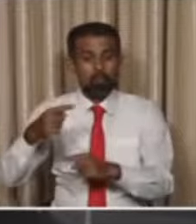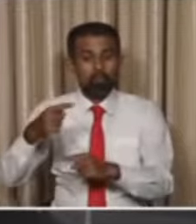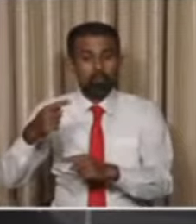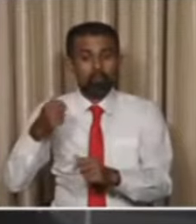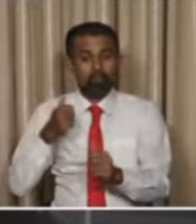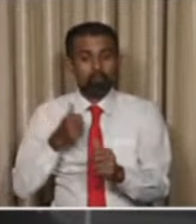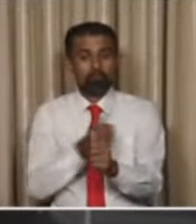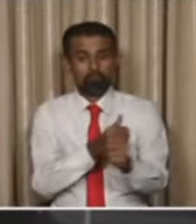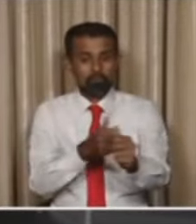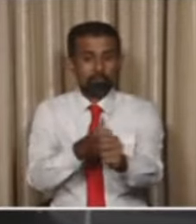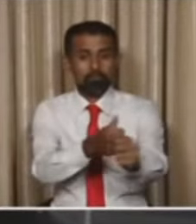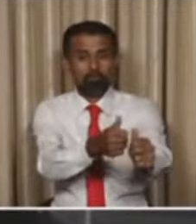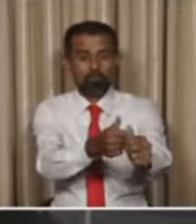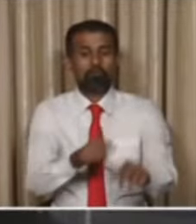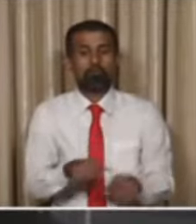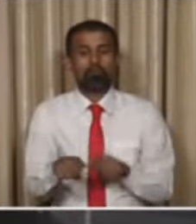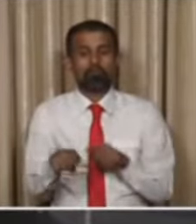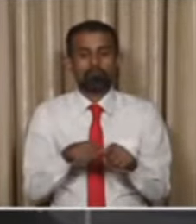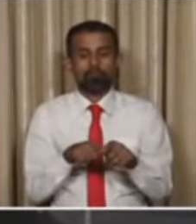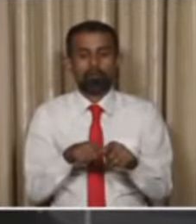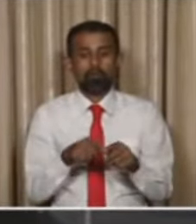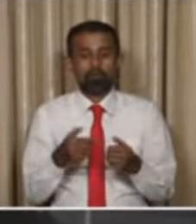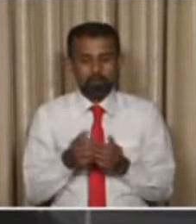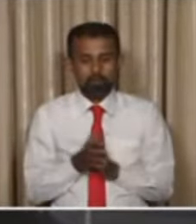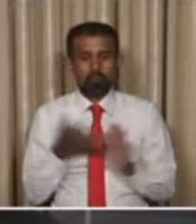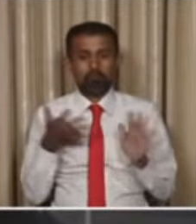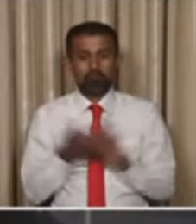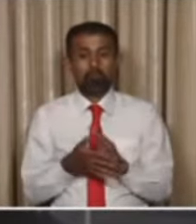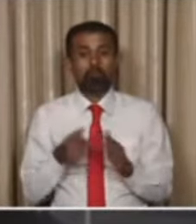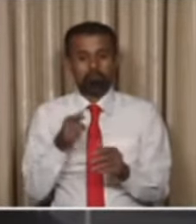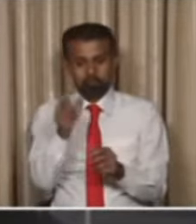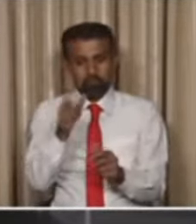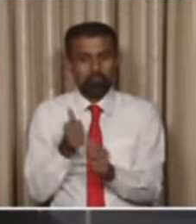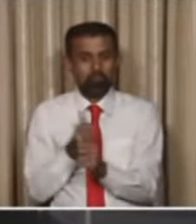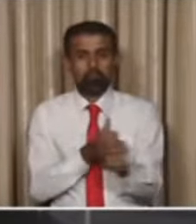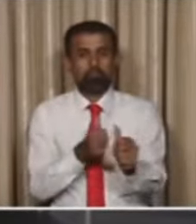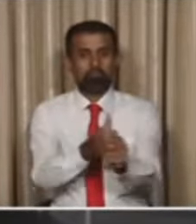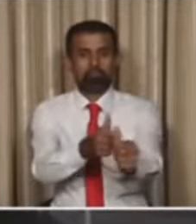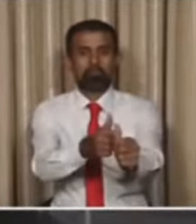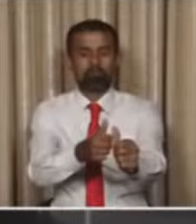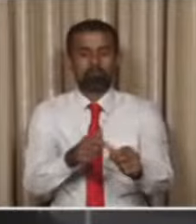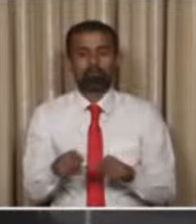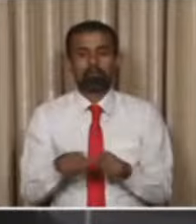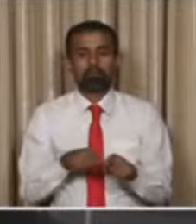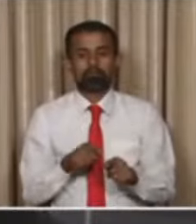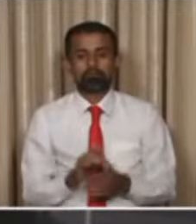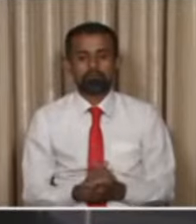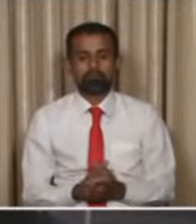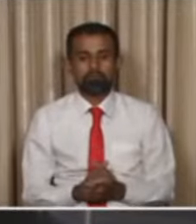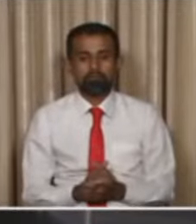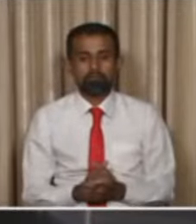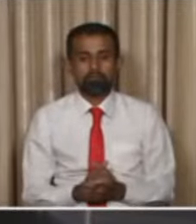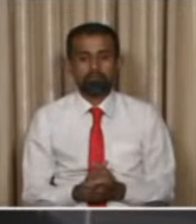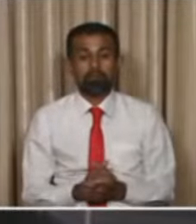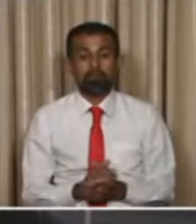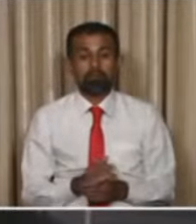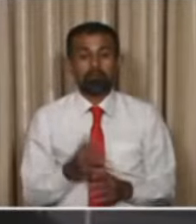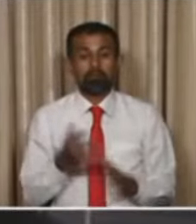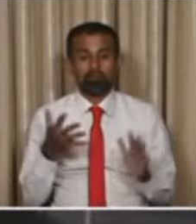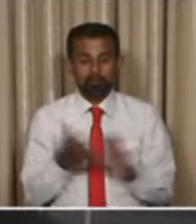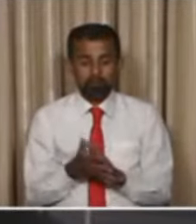එළවාගෙන එනවා වගේම කර්මය ඔබ පසුපසෙන්ම එයි. එතකොට ඒ වාගේ කර්මයකට මුහුණ